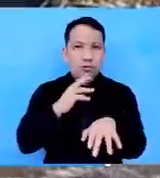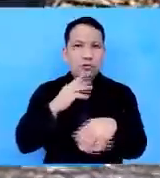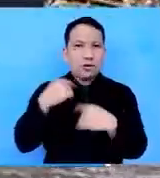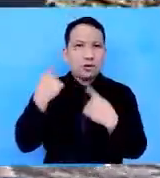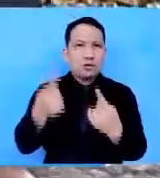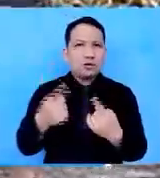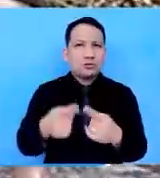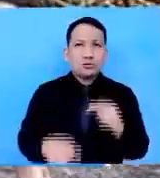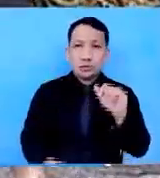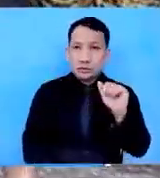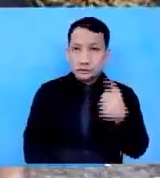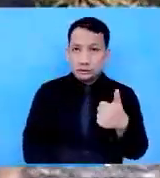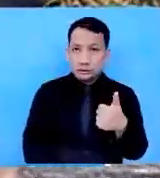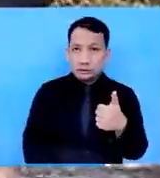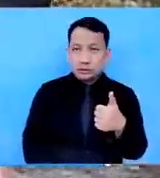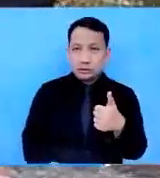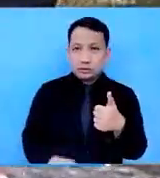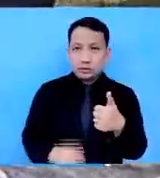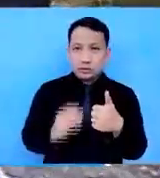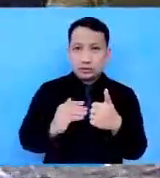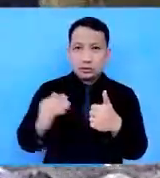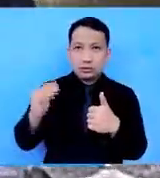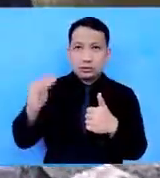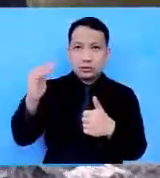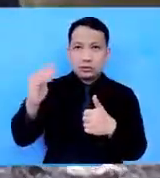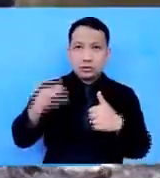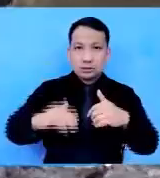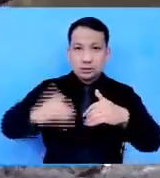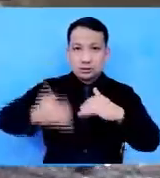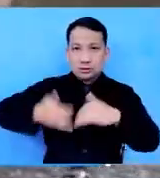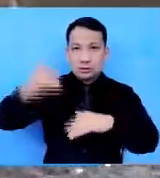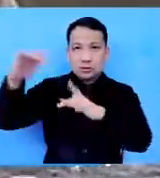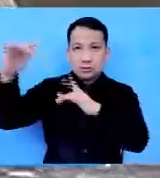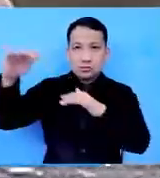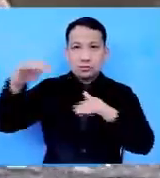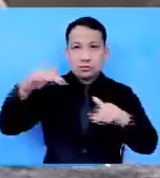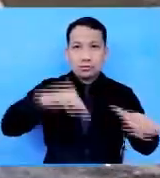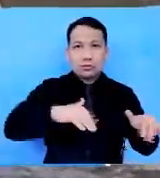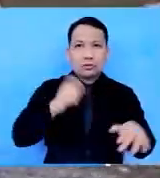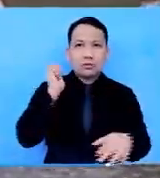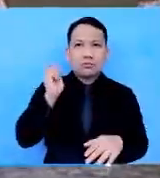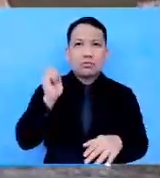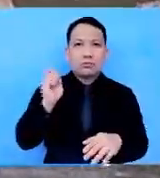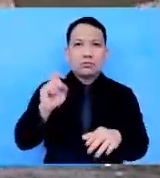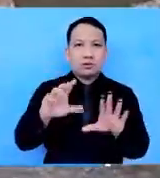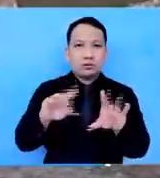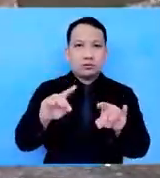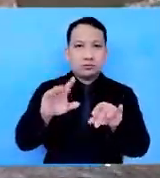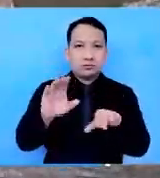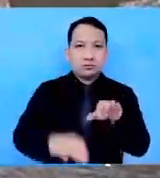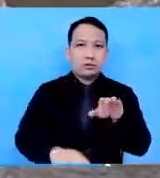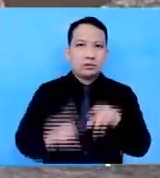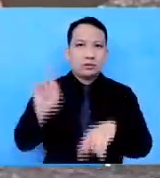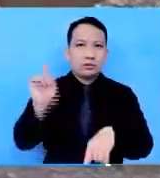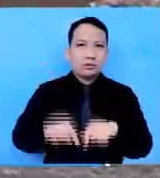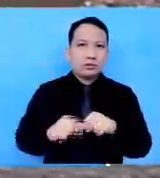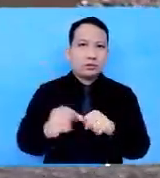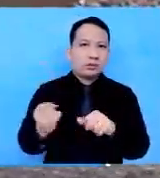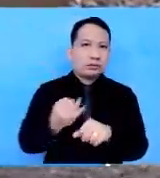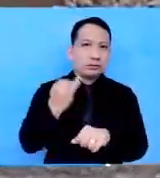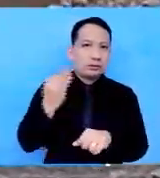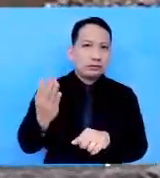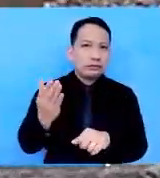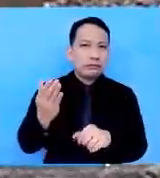hanggang 10 talampakan ang taas. Sa lakas ng ragasan ng tubig, mabilis ito napapalambot yung lupa kaya hindi nakapagtataka na ilang puno na yun